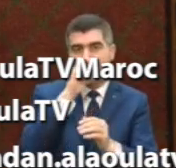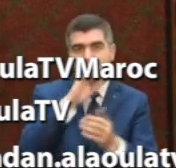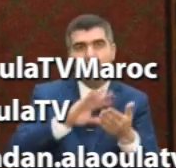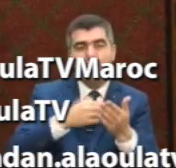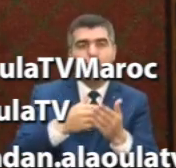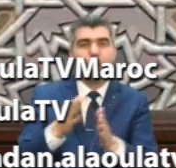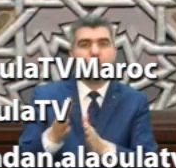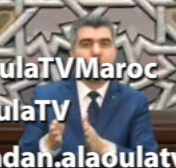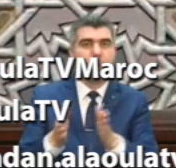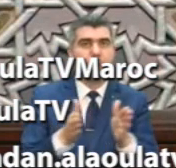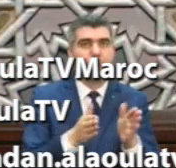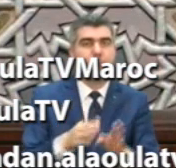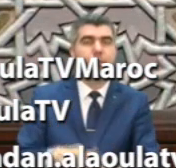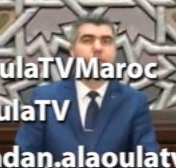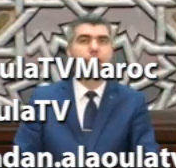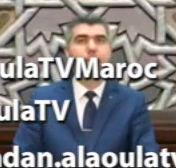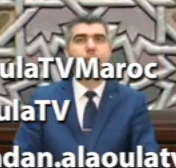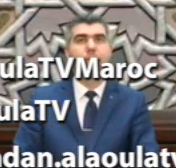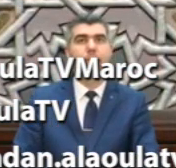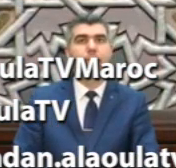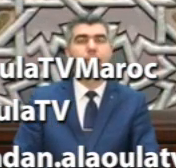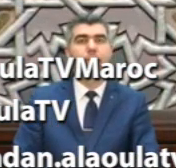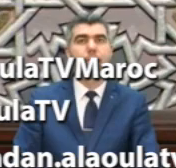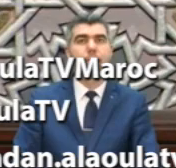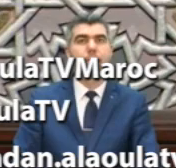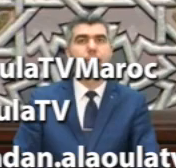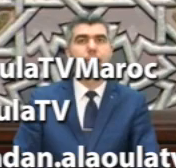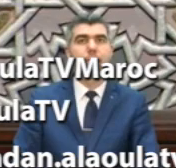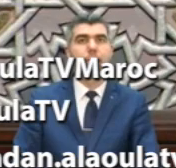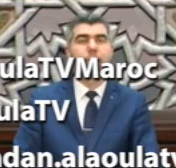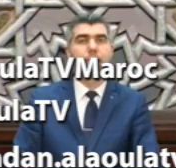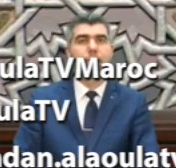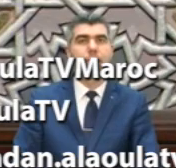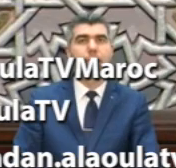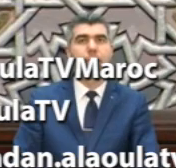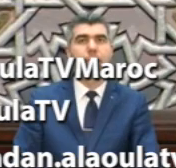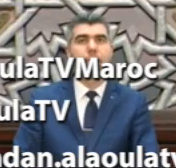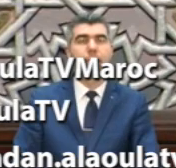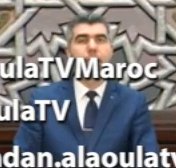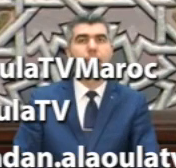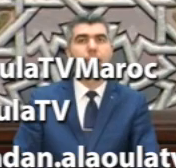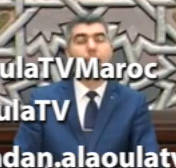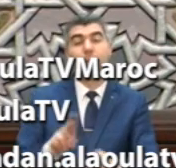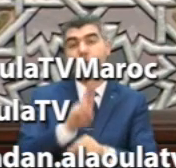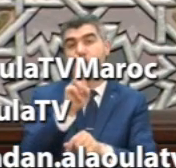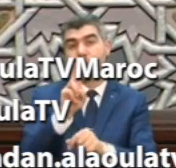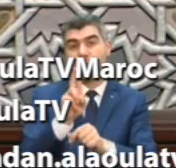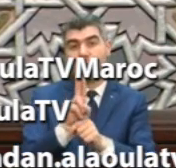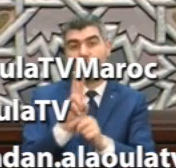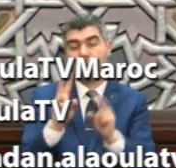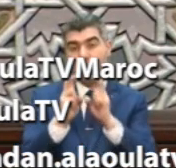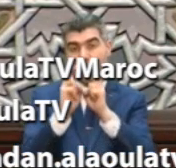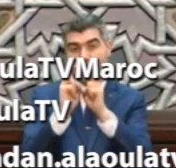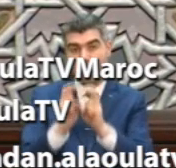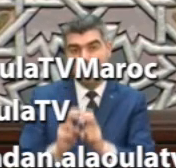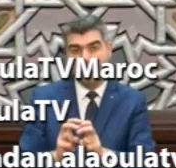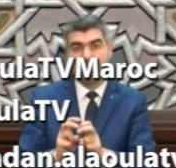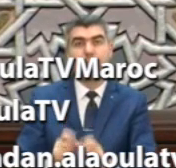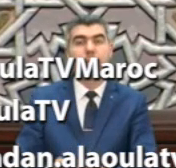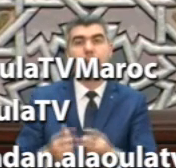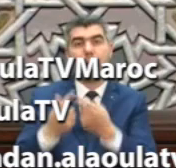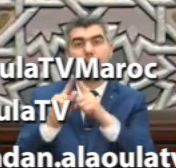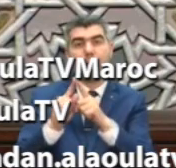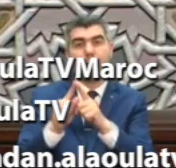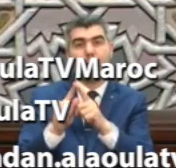شكرا. شكرا السيده كاتبه الدوله. سؤال عن التقليص من العجز